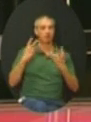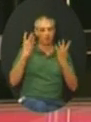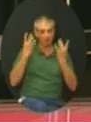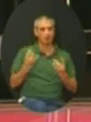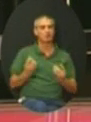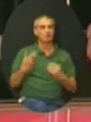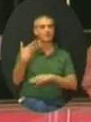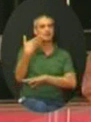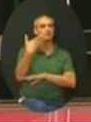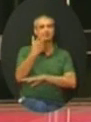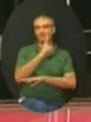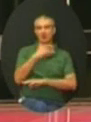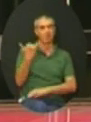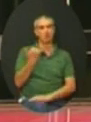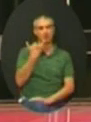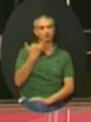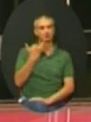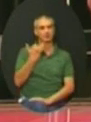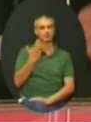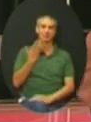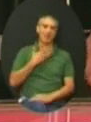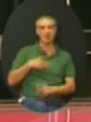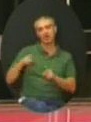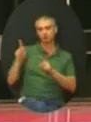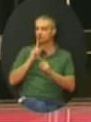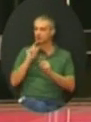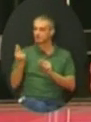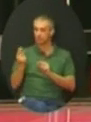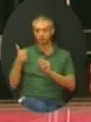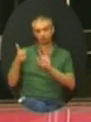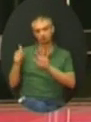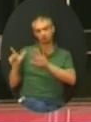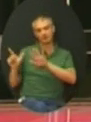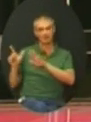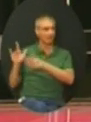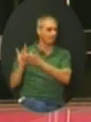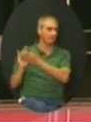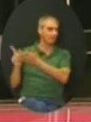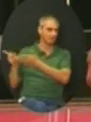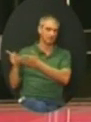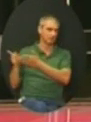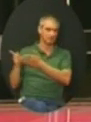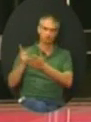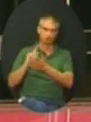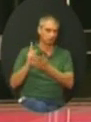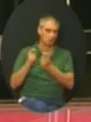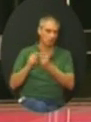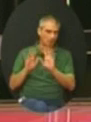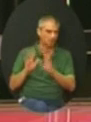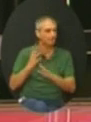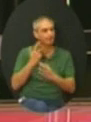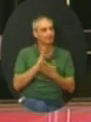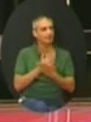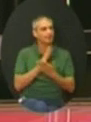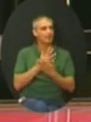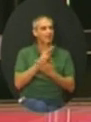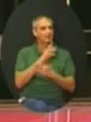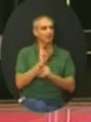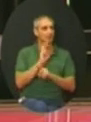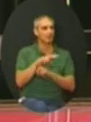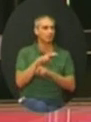לטובת המדינה, ולא כל הזמן לרצות איזשהו מיעוט של 6-7 מנדטים שלא לעניין. מתי תחליט אם